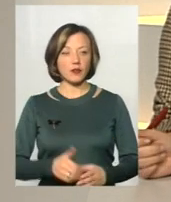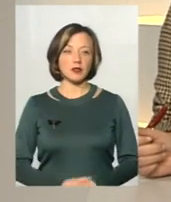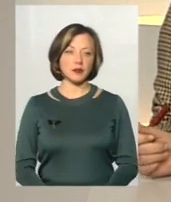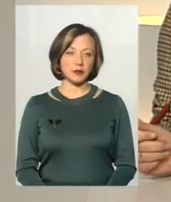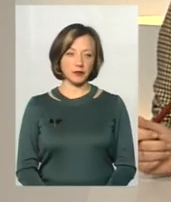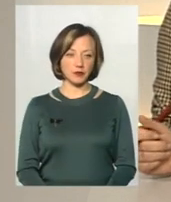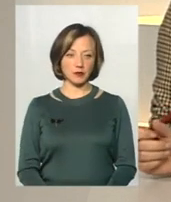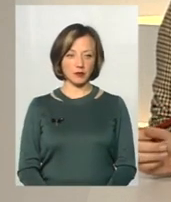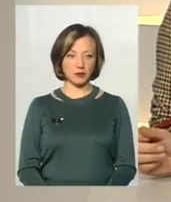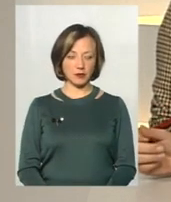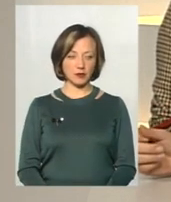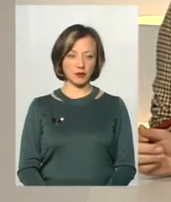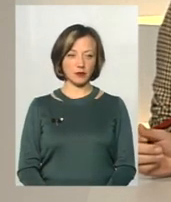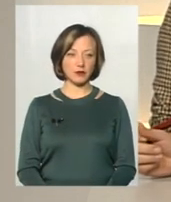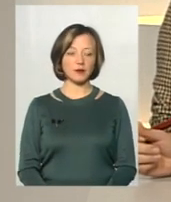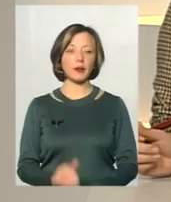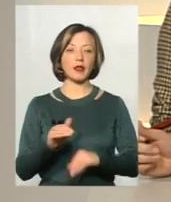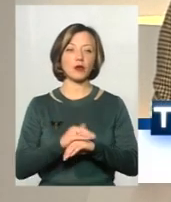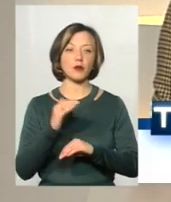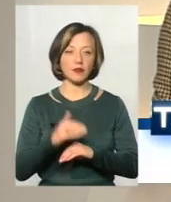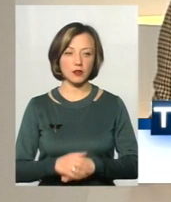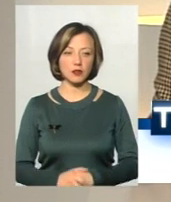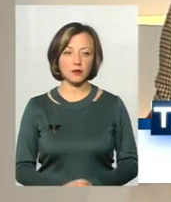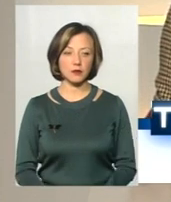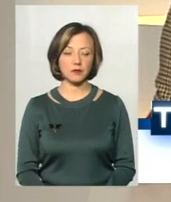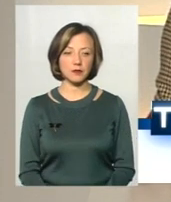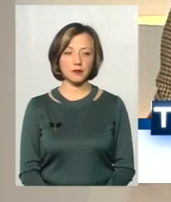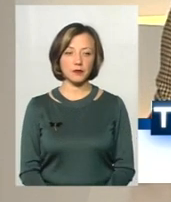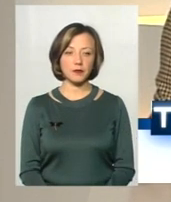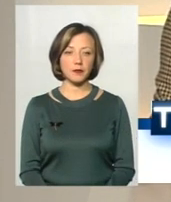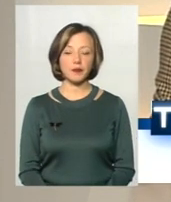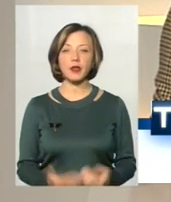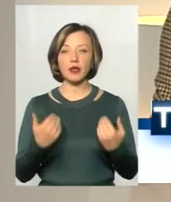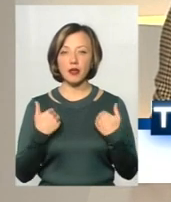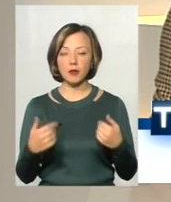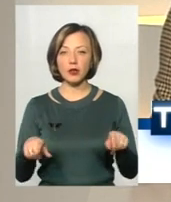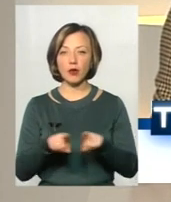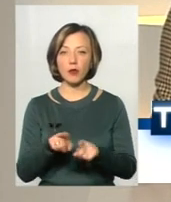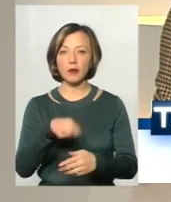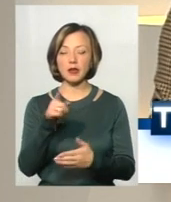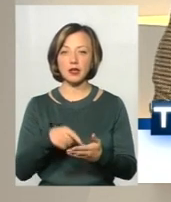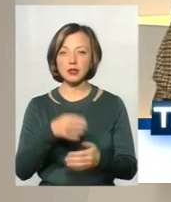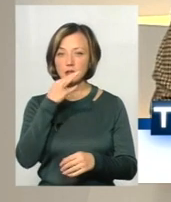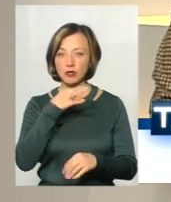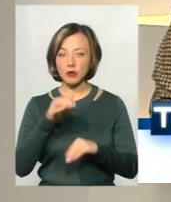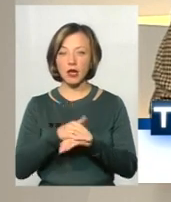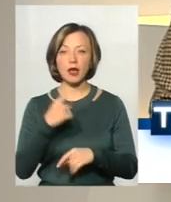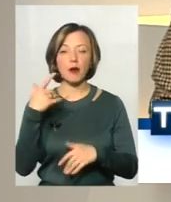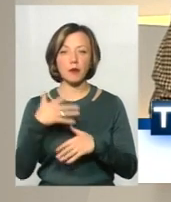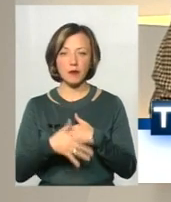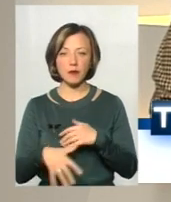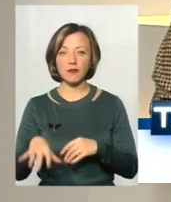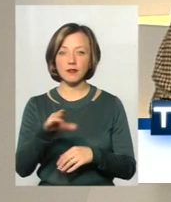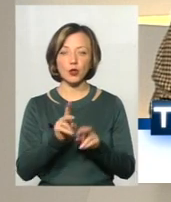ви в ефірі. Добрий вечір. Добрий вечір. Я по такому питанню, скажіть, будь ласка, я розумію